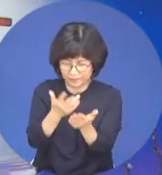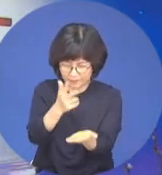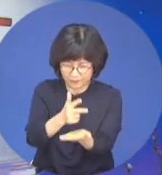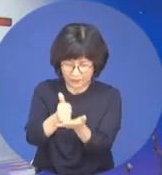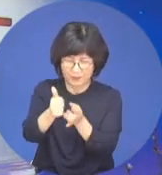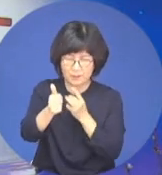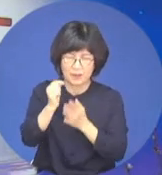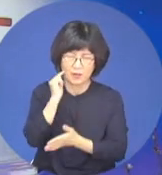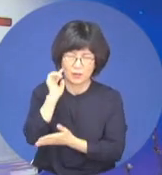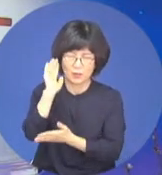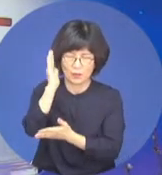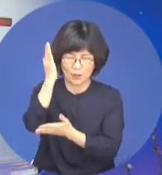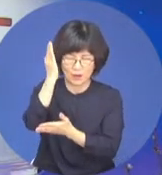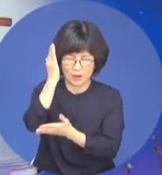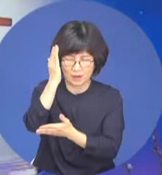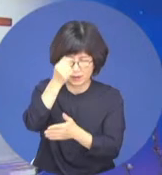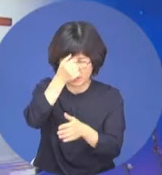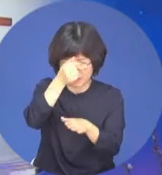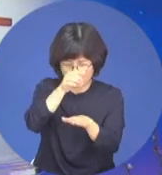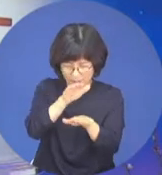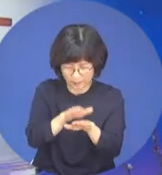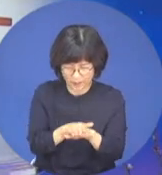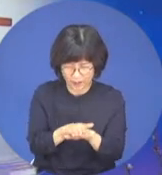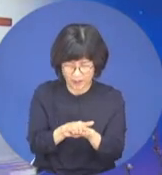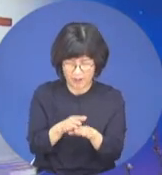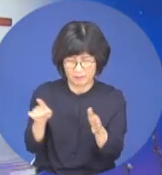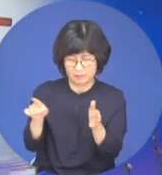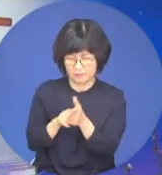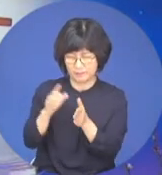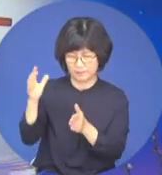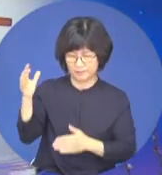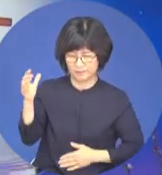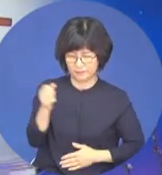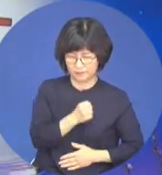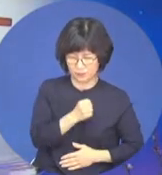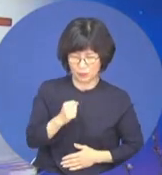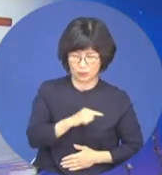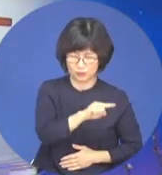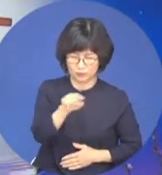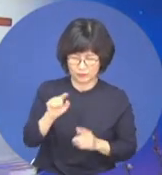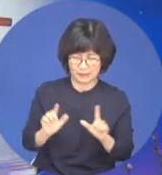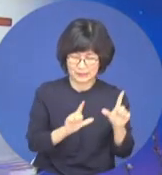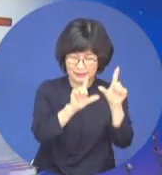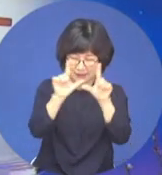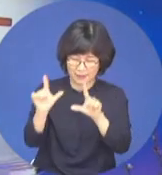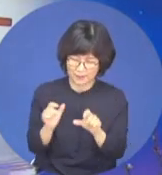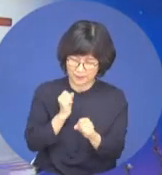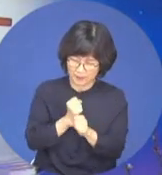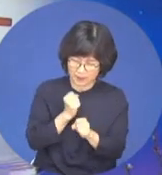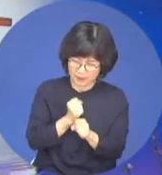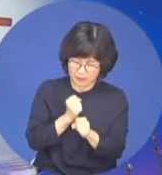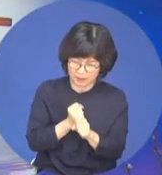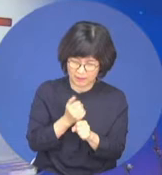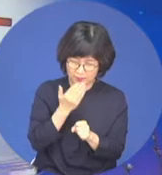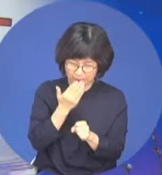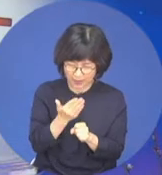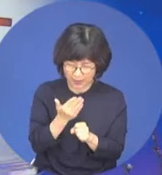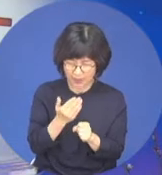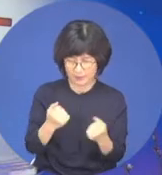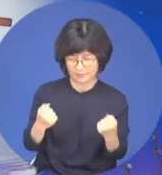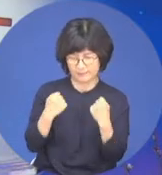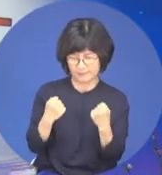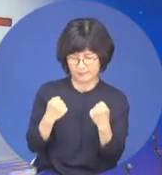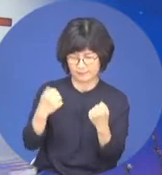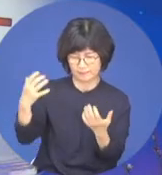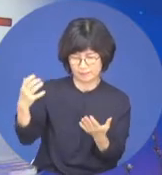돌리는 복된 예배, 다시 믿음으로 우리의 삶을 세워가는 다시 힘을 얻는 복된